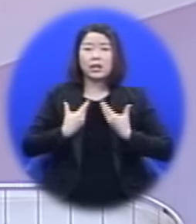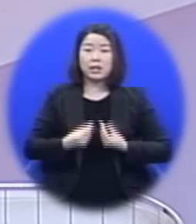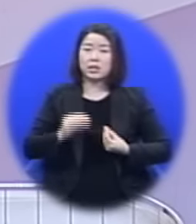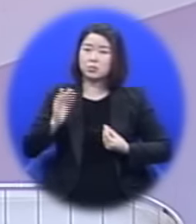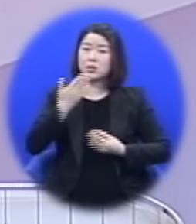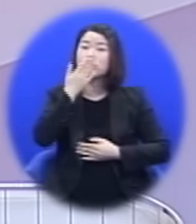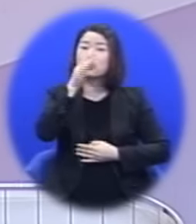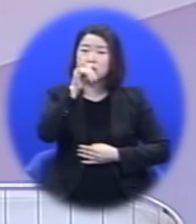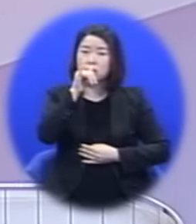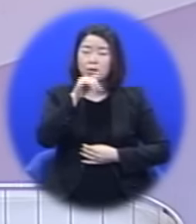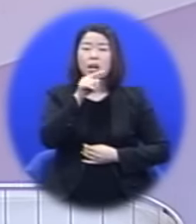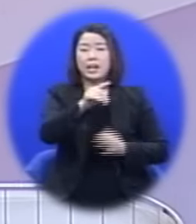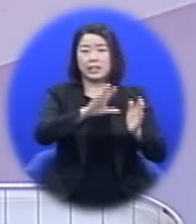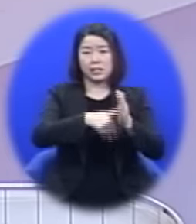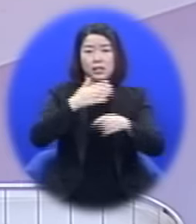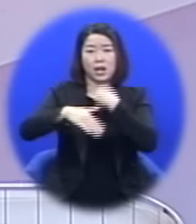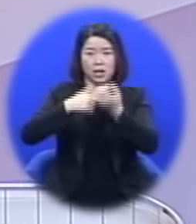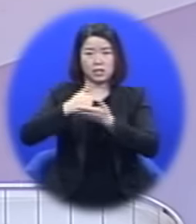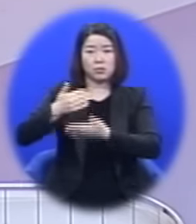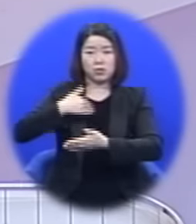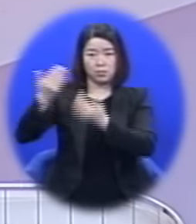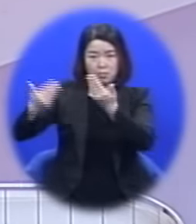하나님께서 저에게 말씀하셨어요.